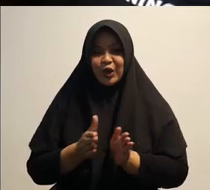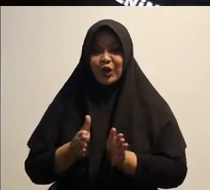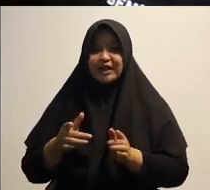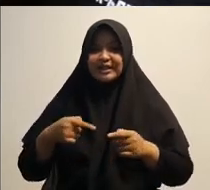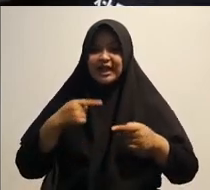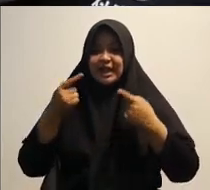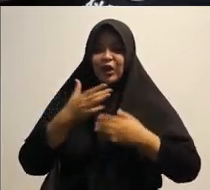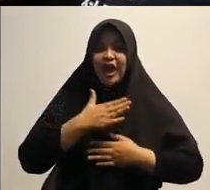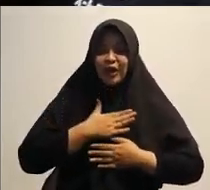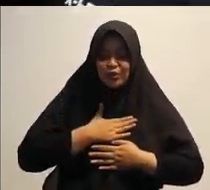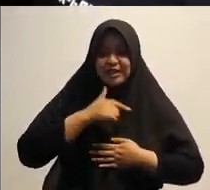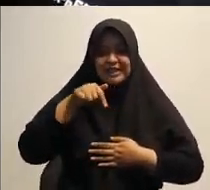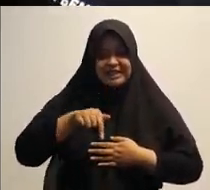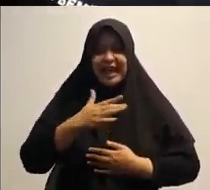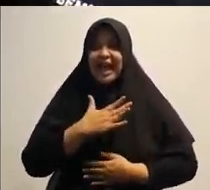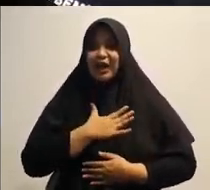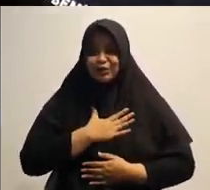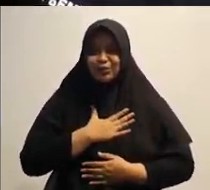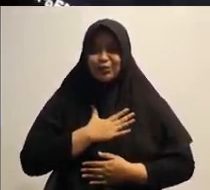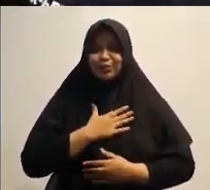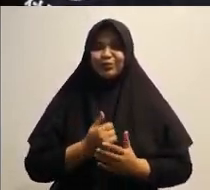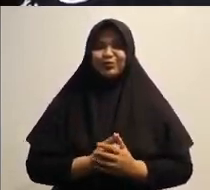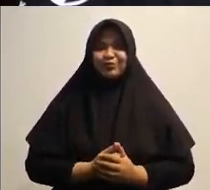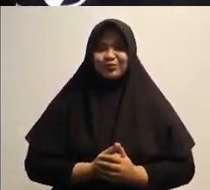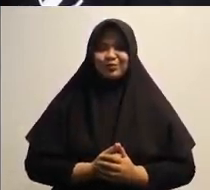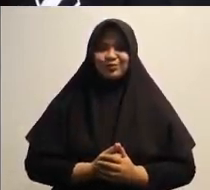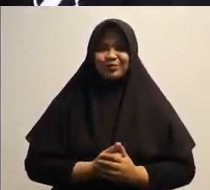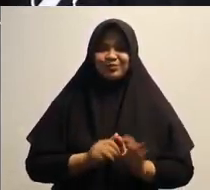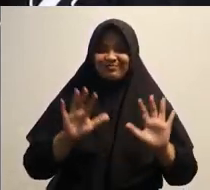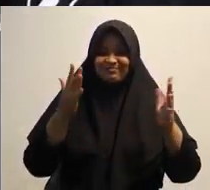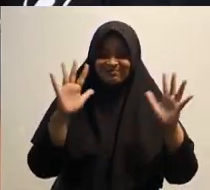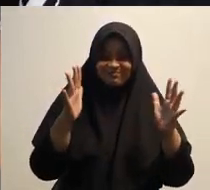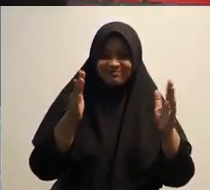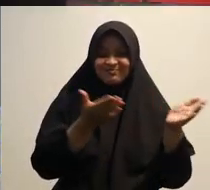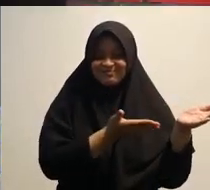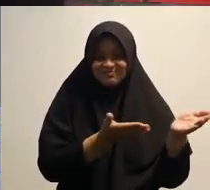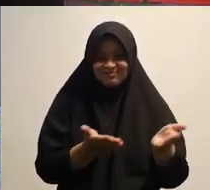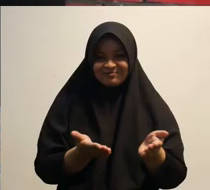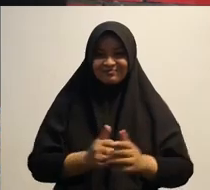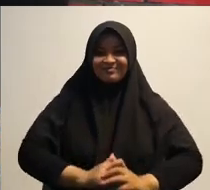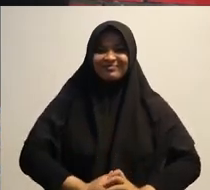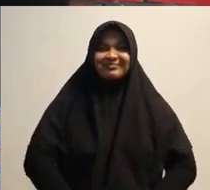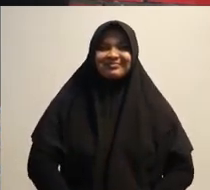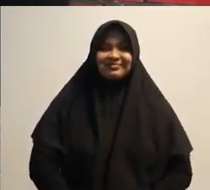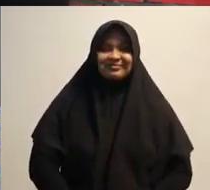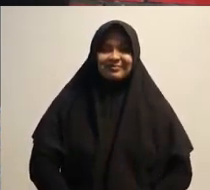terus ceritanya tentang aku adalah aku, menjadi diri sendiri.